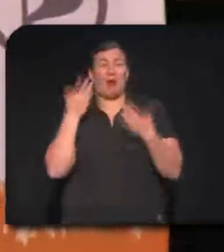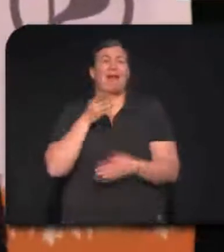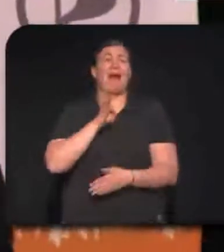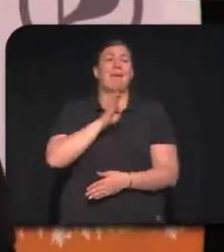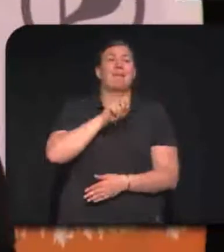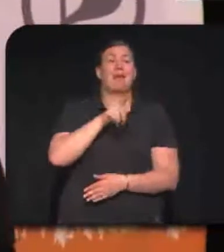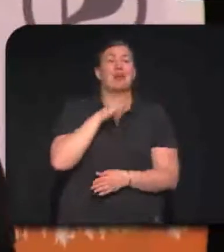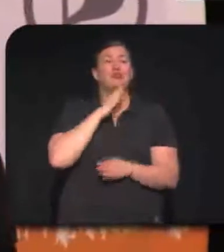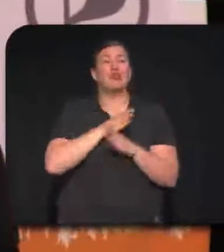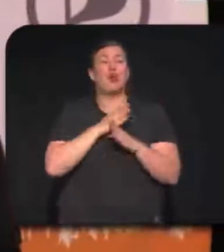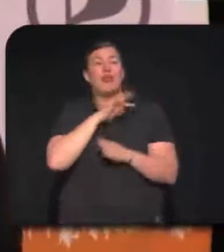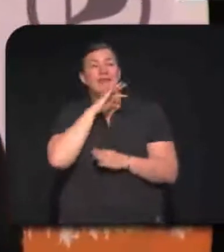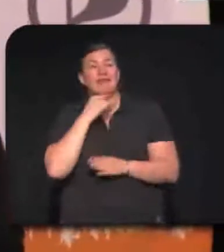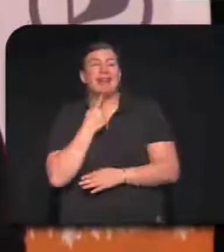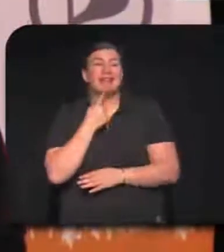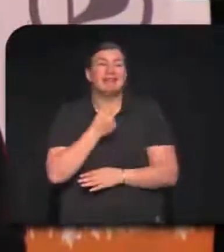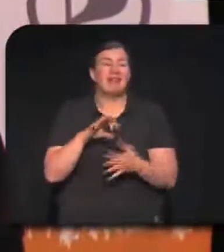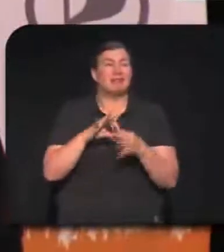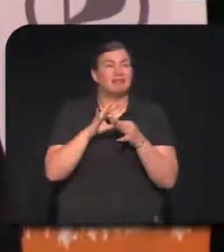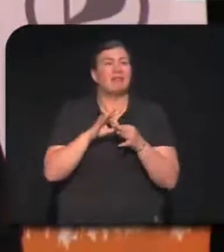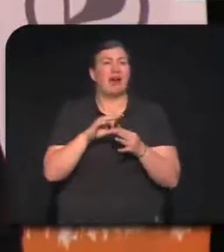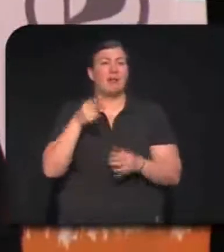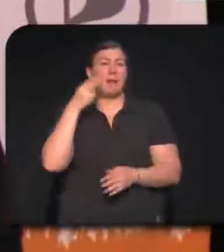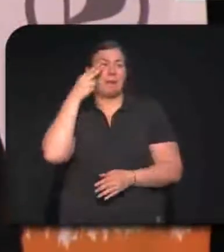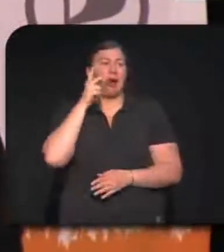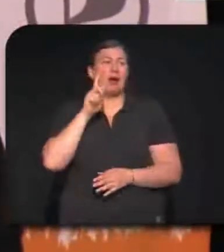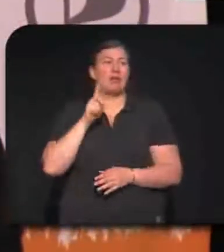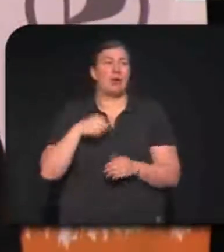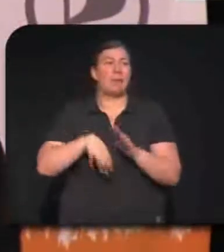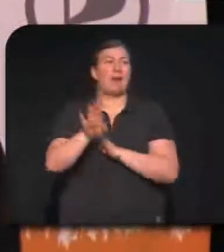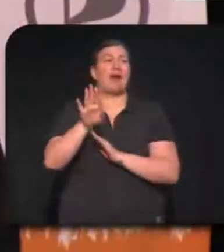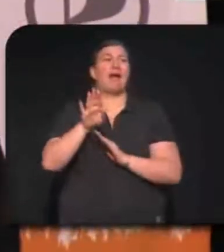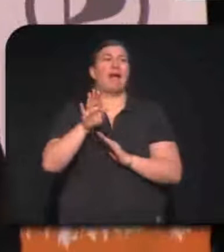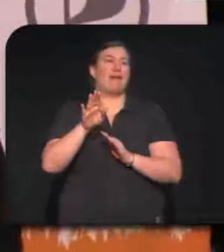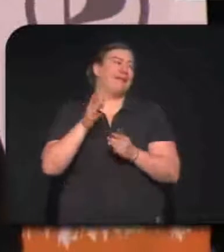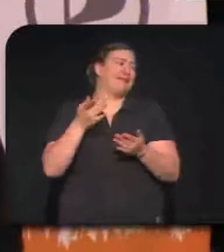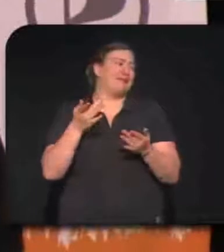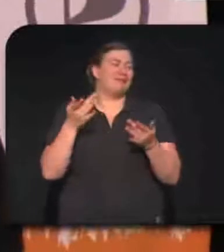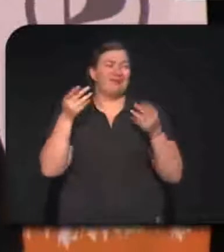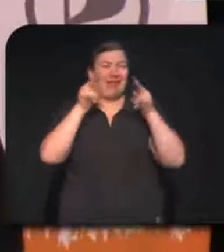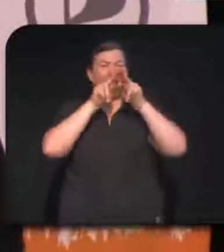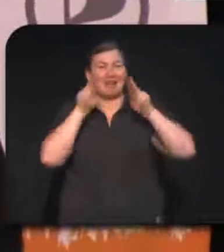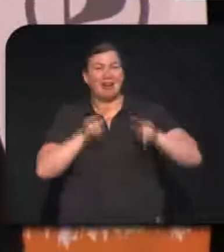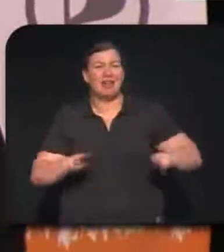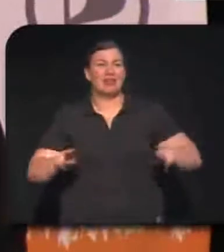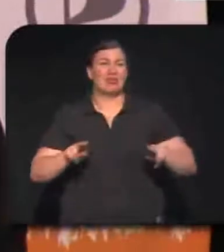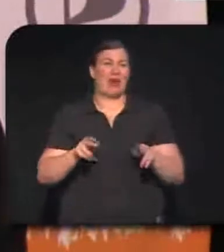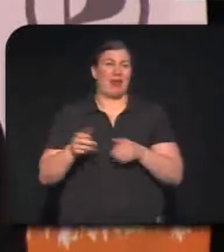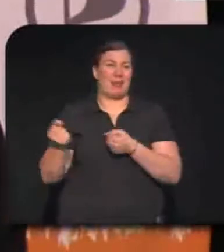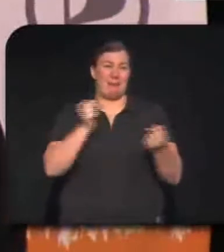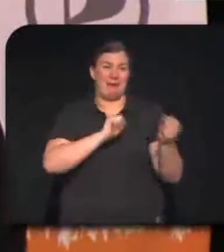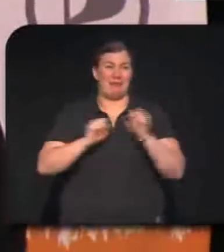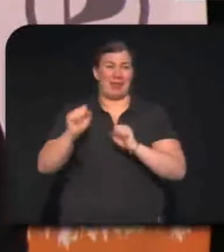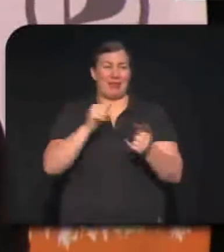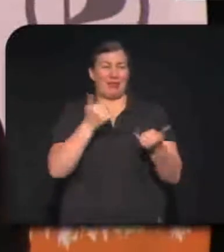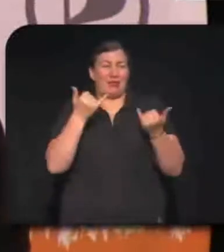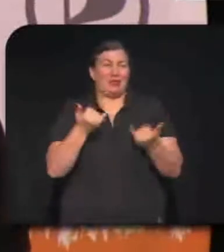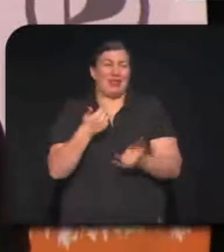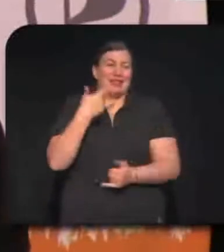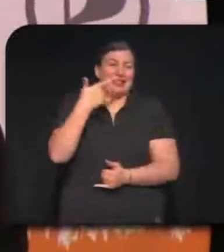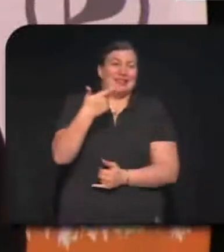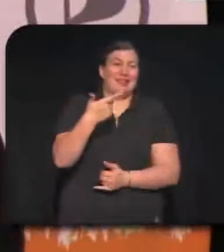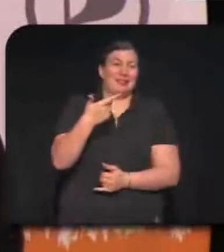ganz viel zu Deutschland gesagt aber die Piraten sind vor allen Dingen halt auch eine internationale Bewegung und wir sitzen ja auch schon mit zwei schwedischen Piraten in Europa